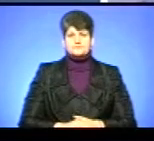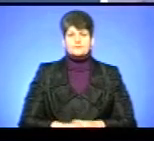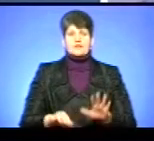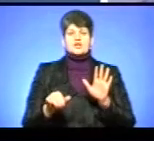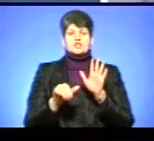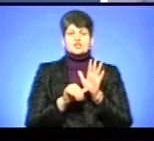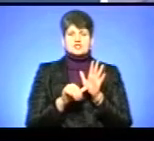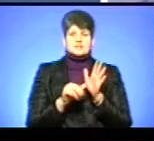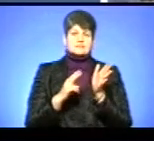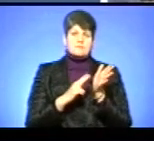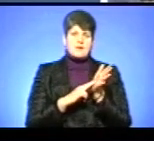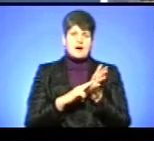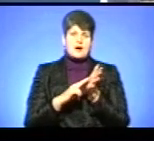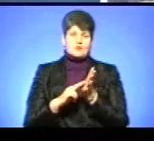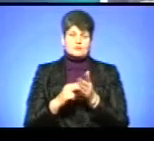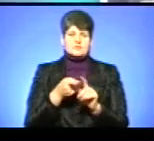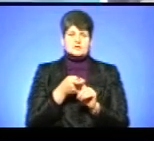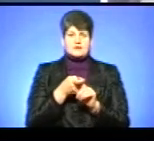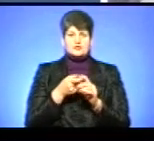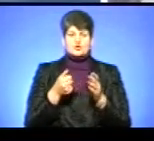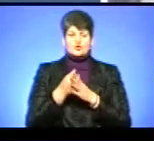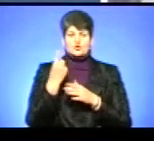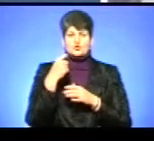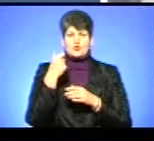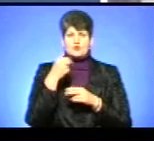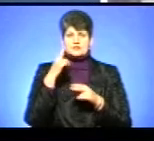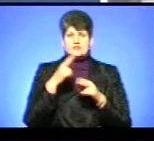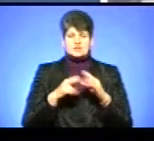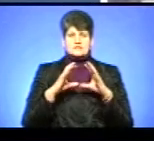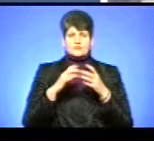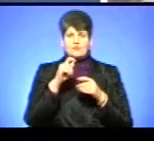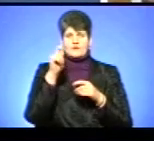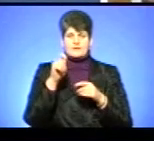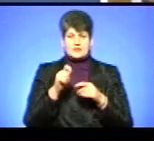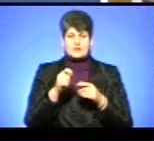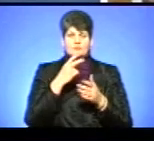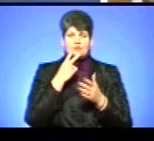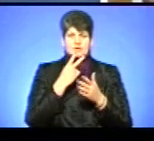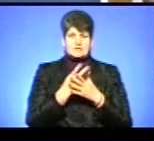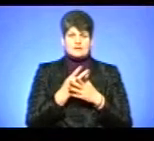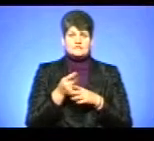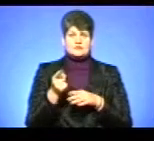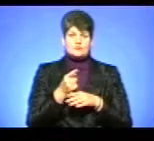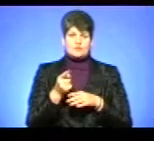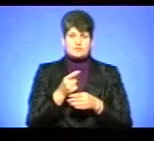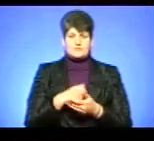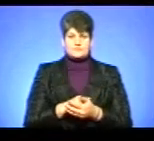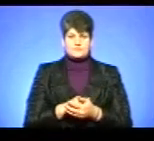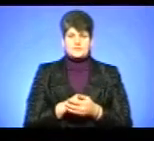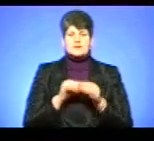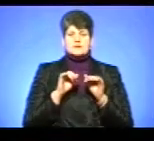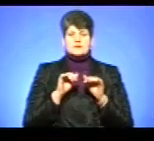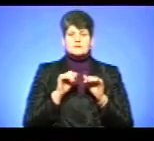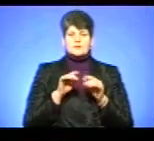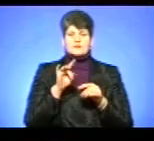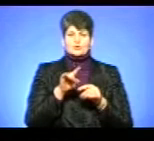6 марок, присвячених 100-річчю завершення Першої світової війни, репрезентували у Тернополі в арт-галереї «Коза». Складність полягала в тому, що